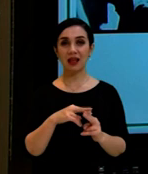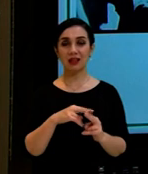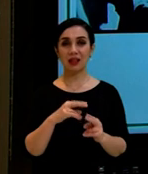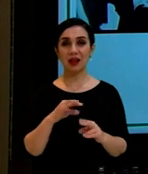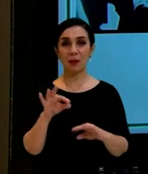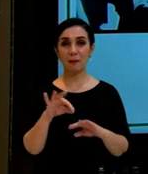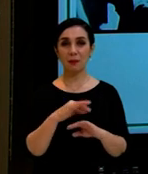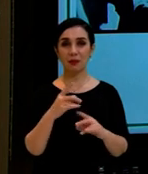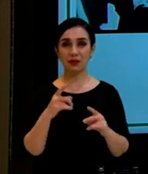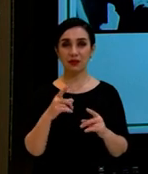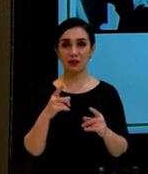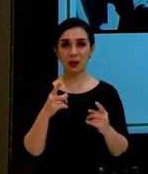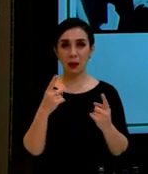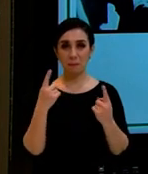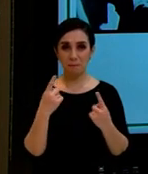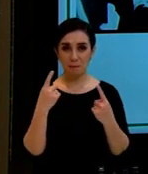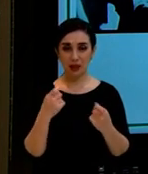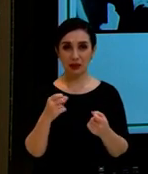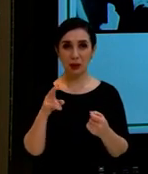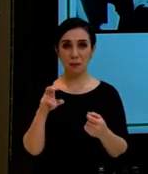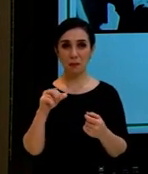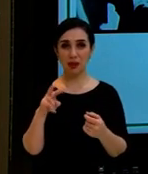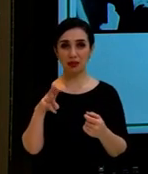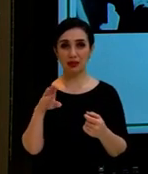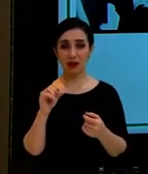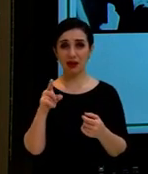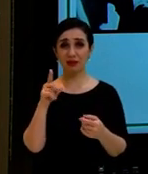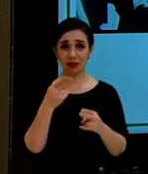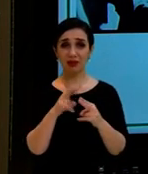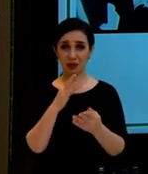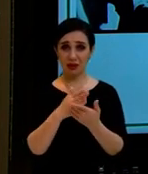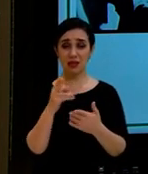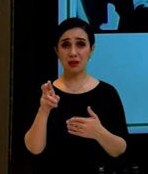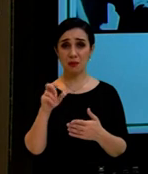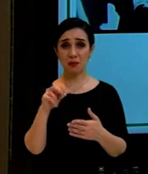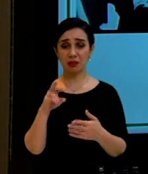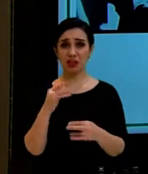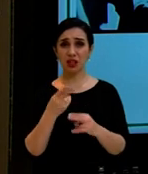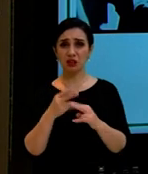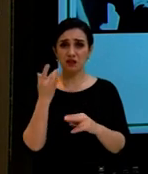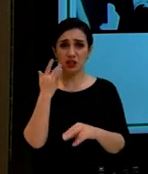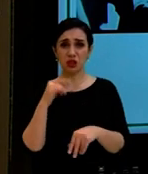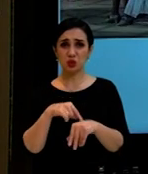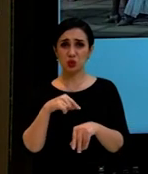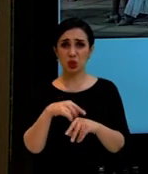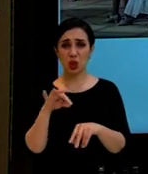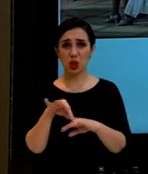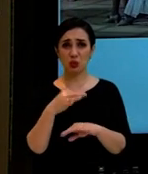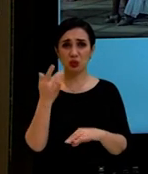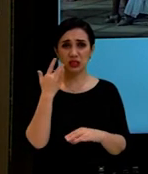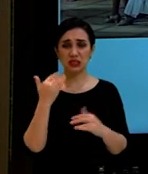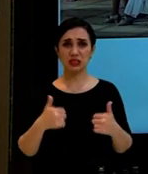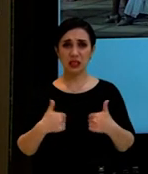bound боуден балда ты есть балда она всегда чувствовала что муж